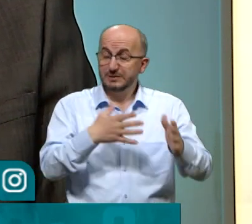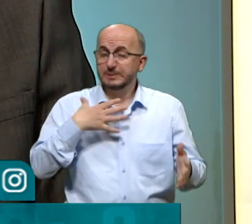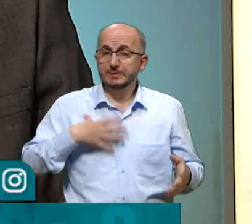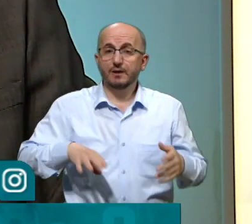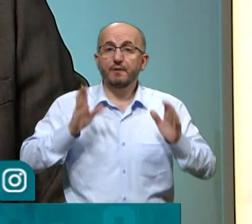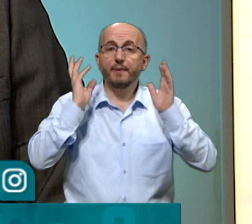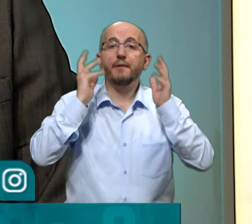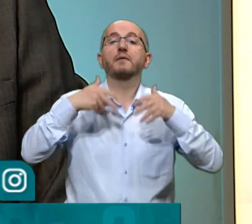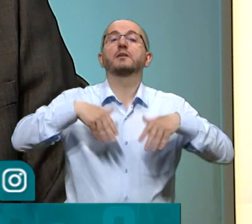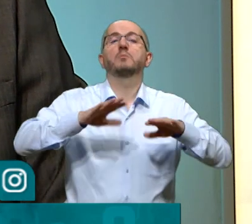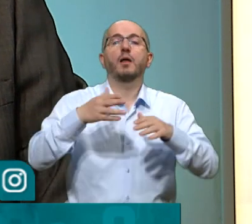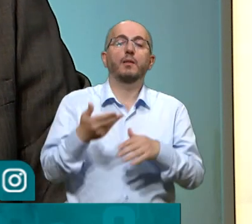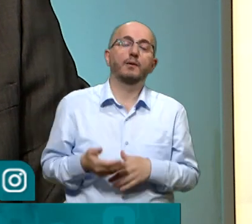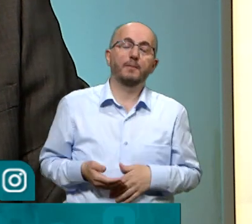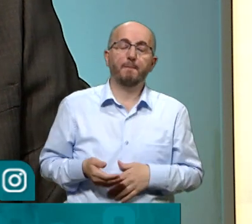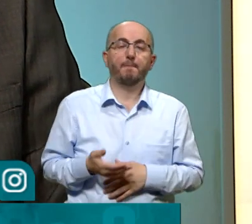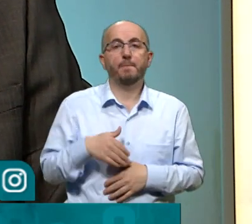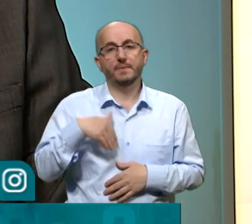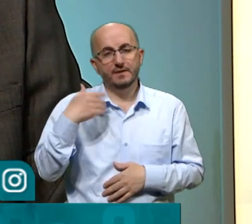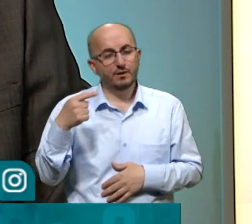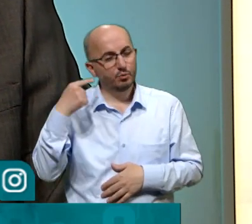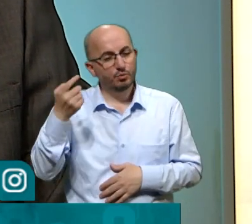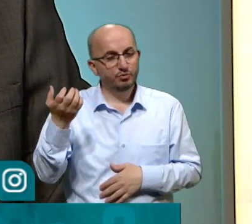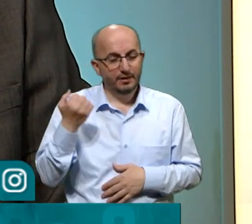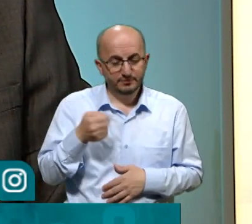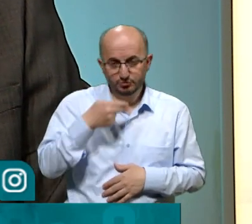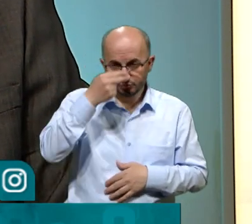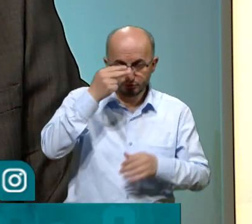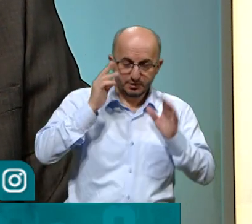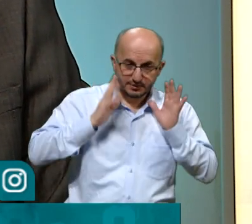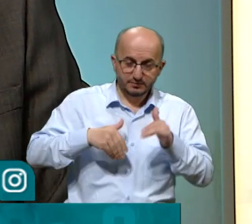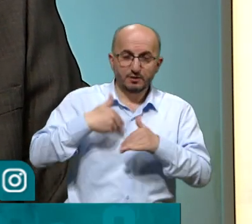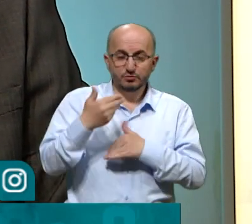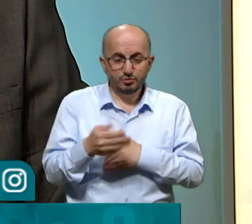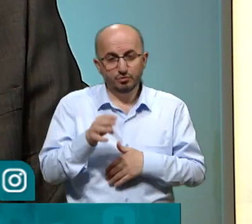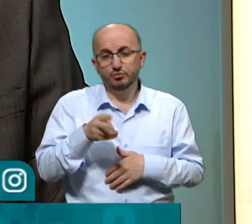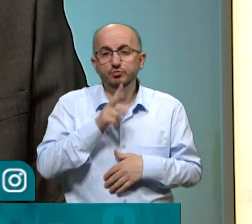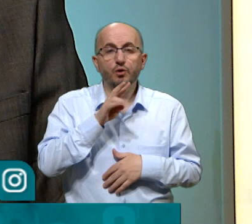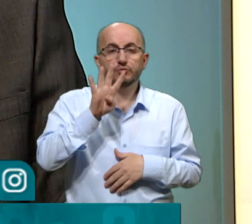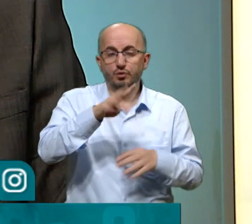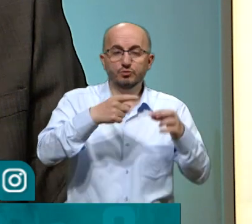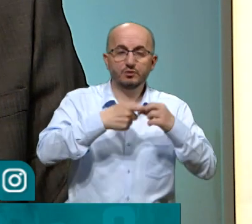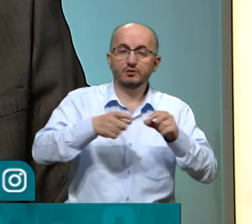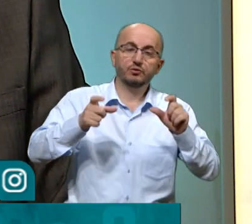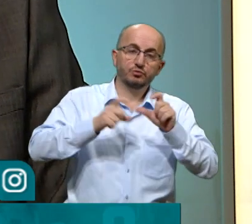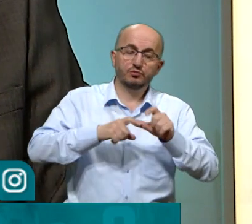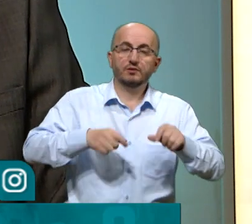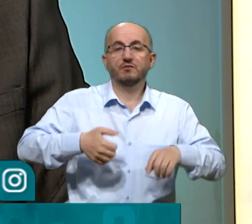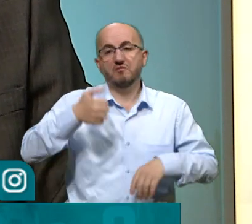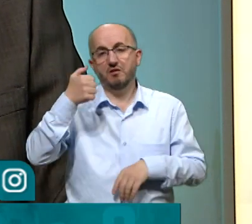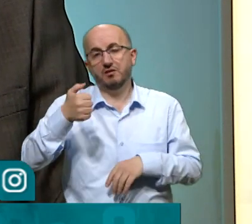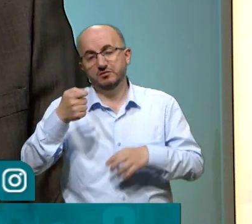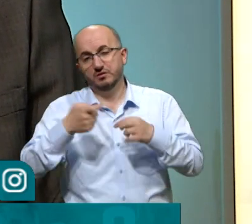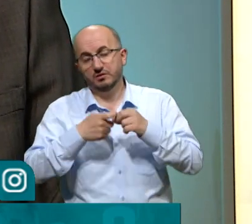etsin isteyen de diğer işte Hadi alsın ve cuma yıkıldıktan sonra son dört rekatlık sünnetini ve 6